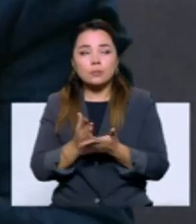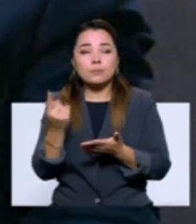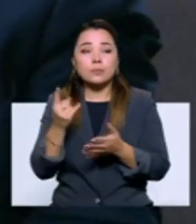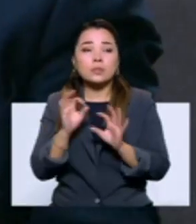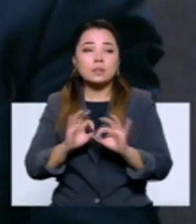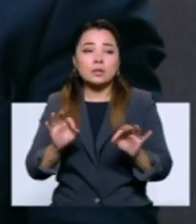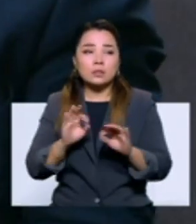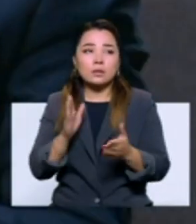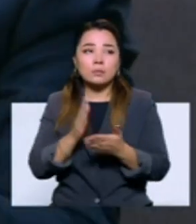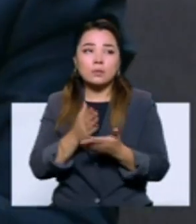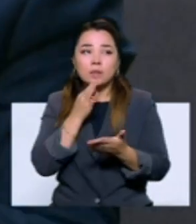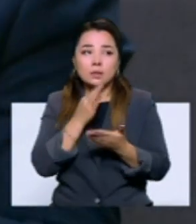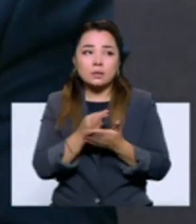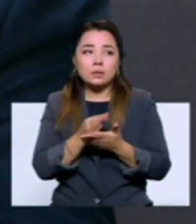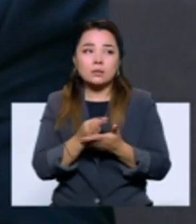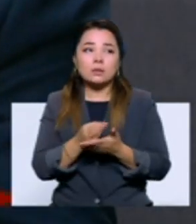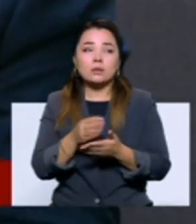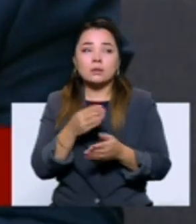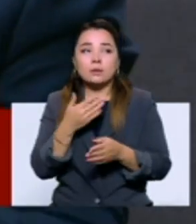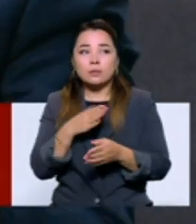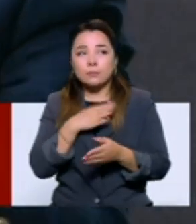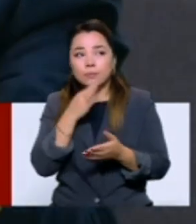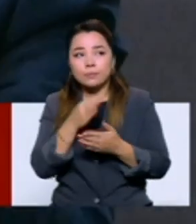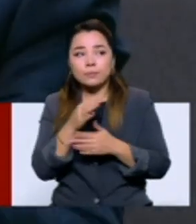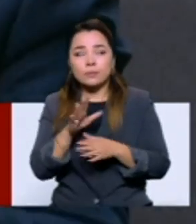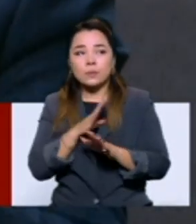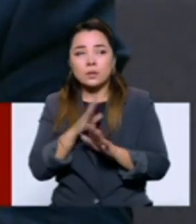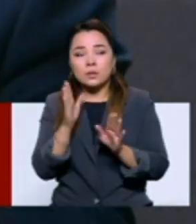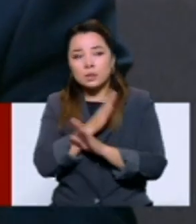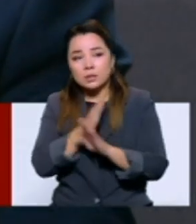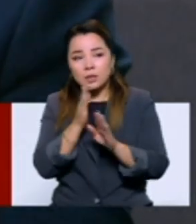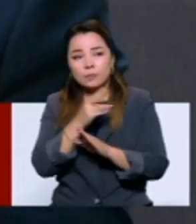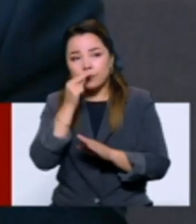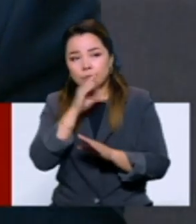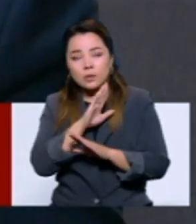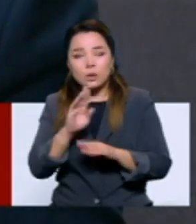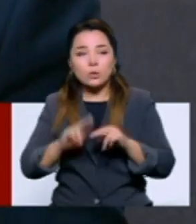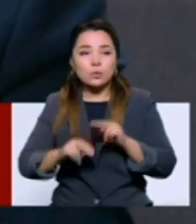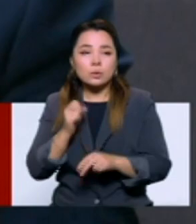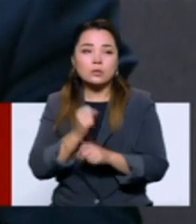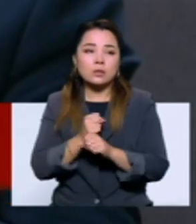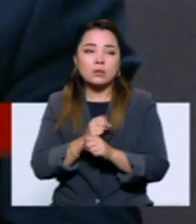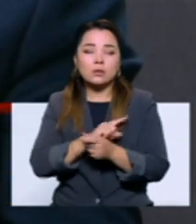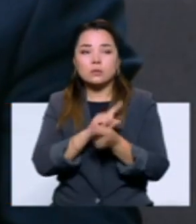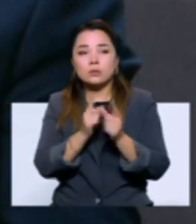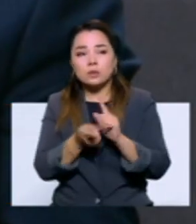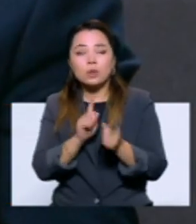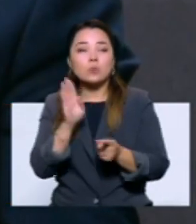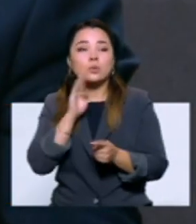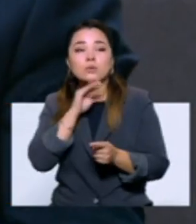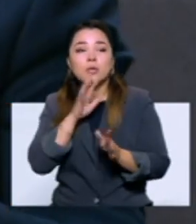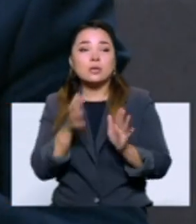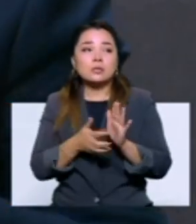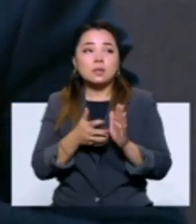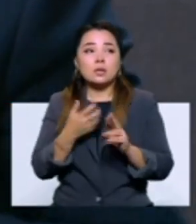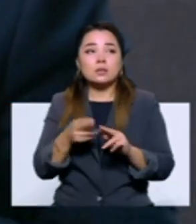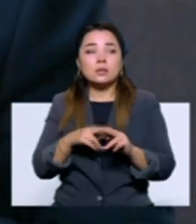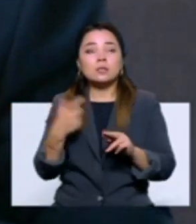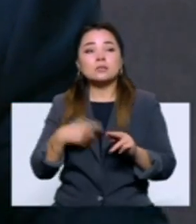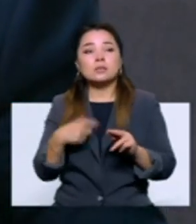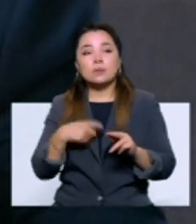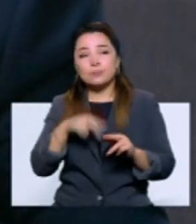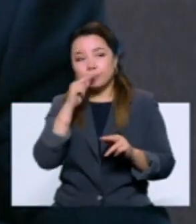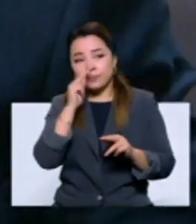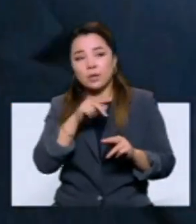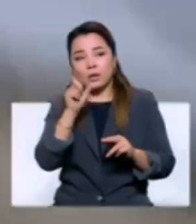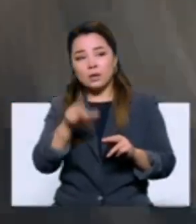айтатындар климат кінәлі. Климат кінәлі емес, климат жаратылсын, құбылыс ол, табиғи құбылыс. Мына судың жетіспей жатқанына біз өзімізге